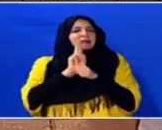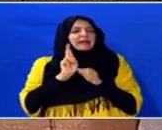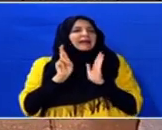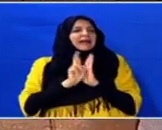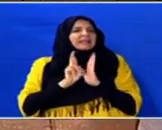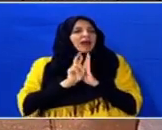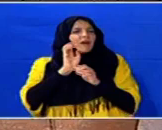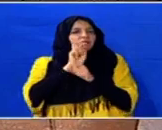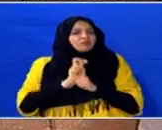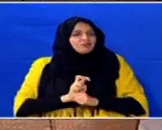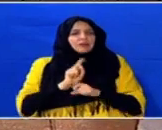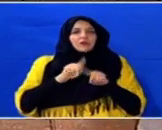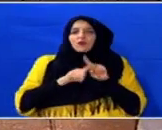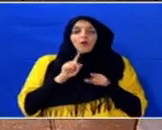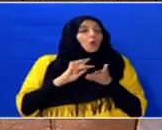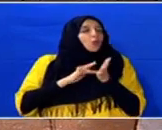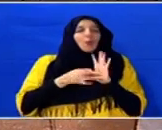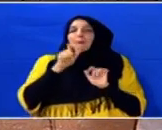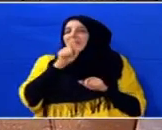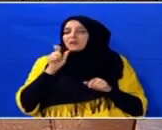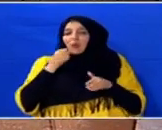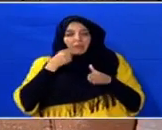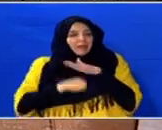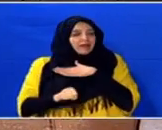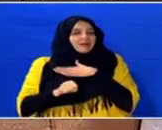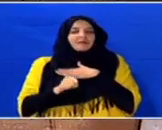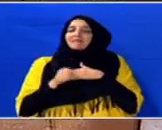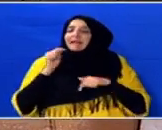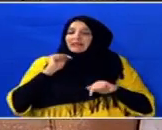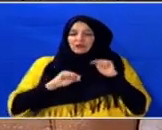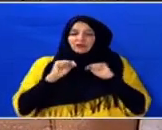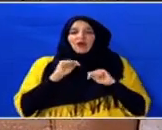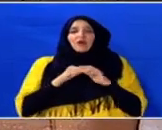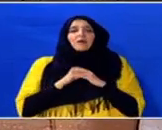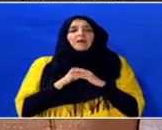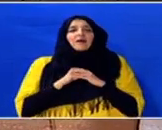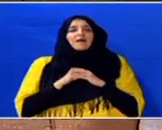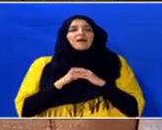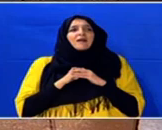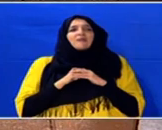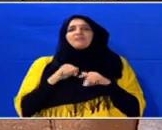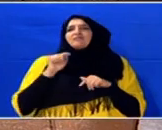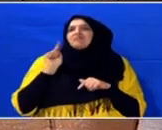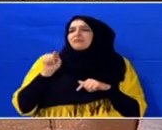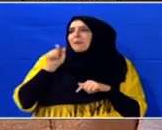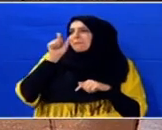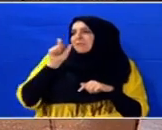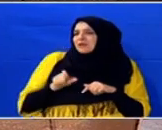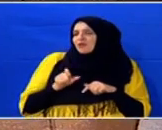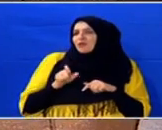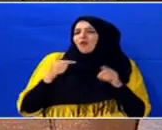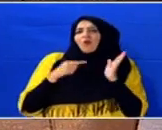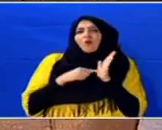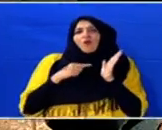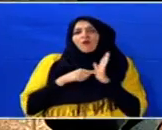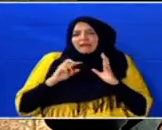فالأصل فيها البراءة. الأصل فيها أن الإنسان